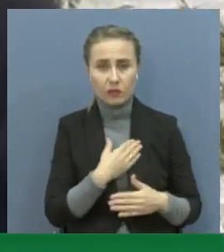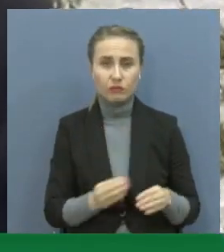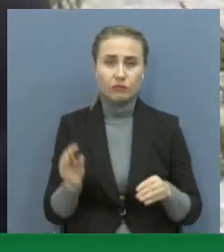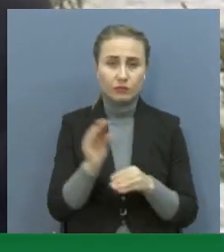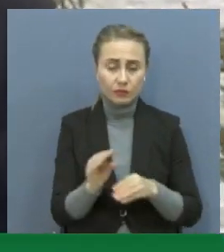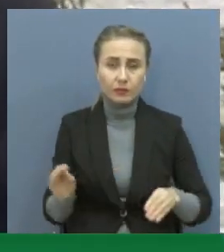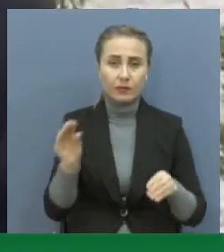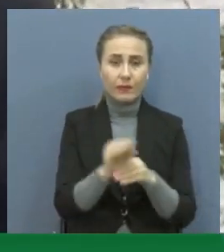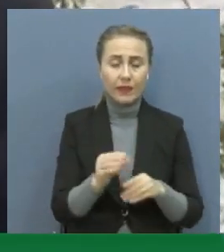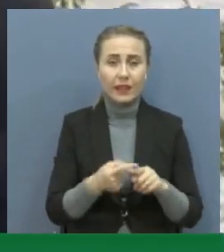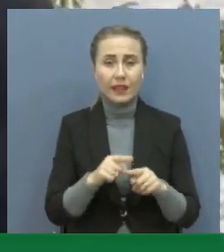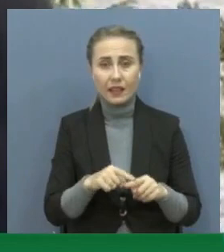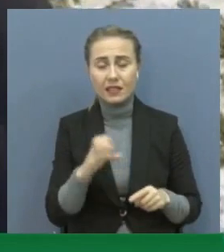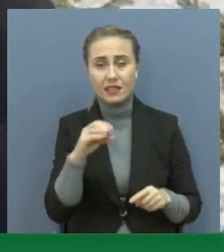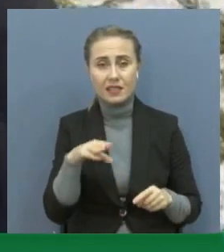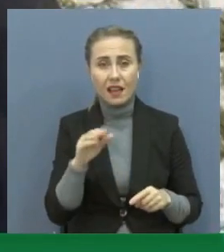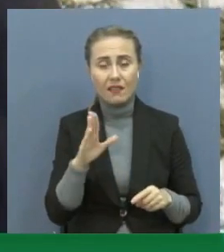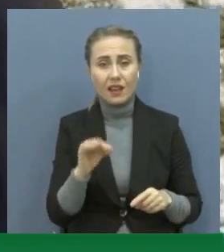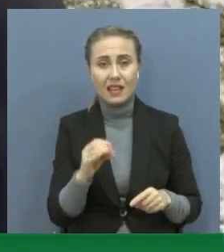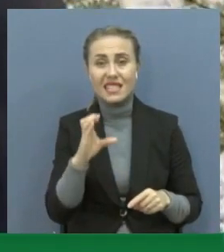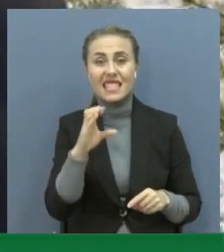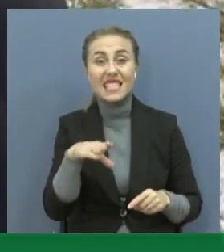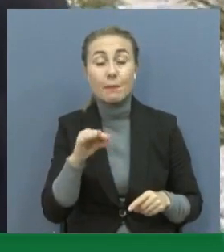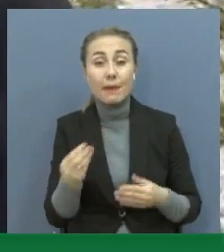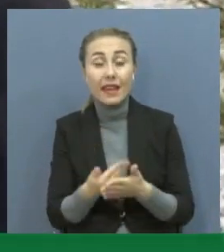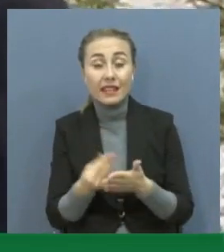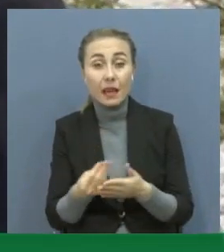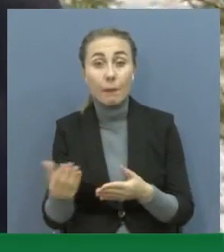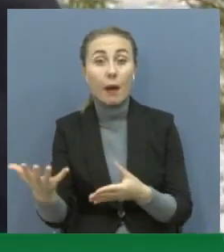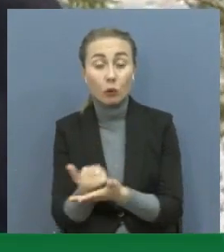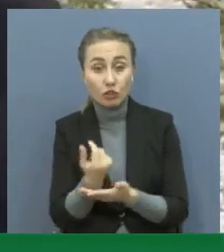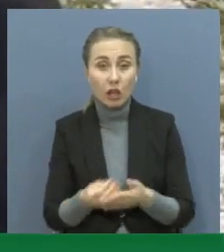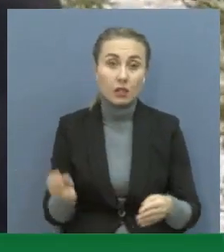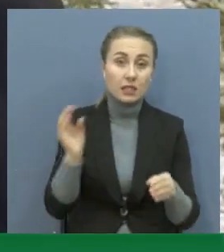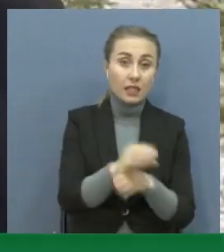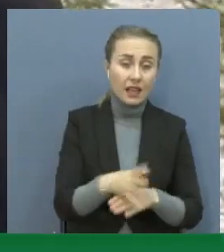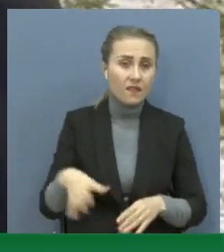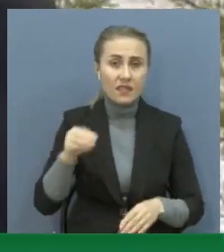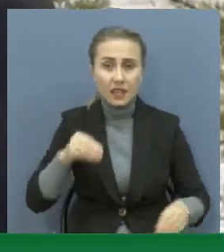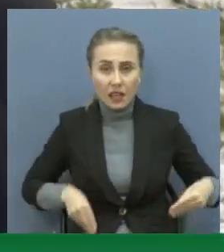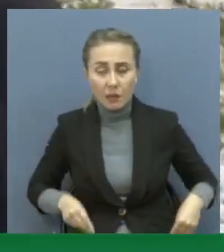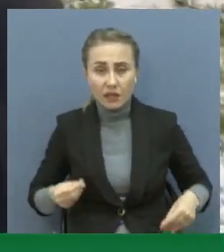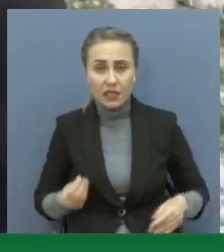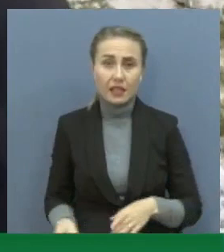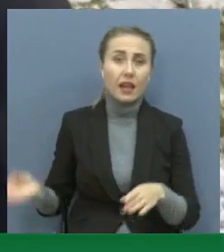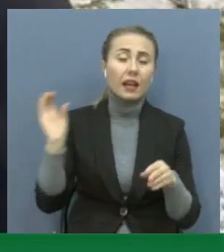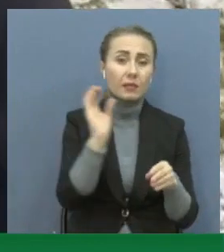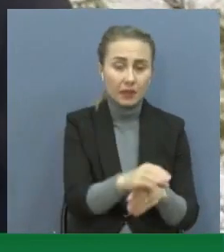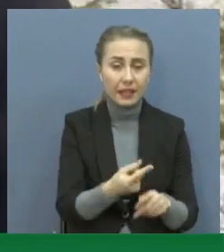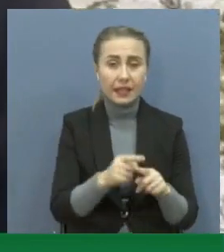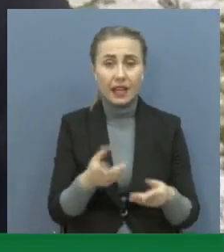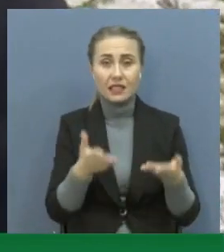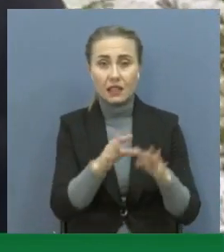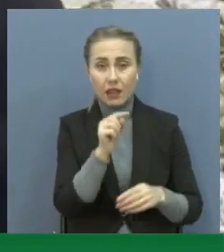такой степени, что я начал уже ставить свою стипендию, все свои карманные расходы я начал оставлять в букмекерской конторе.